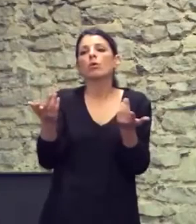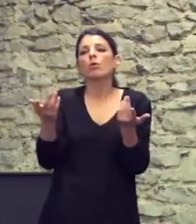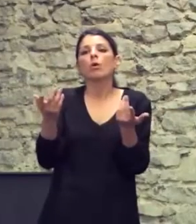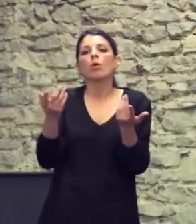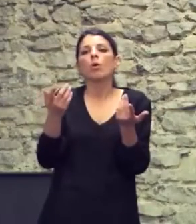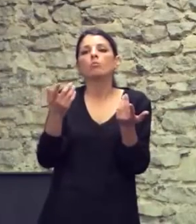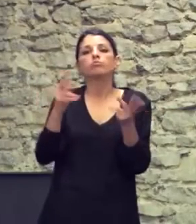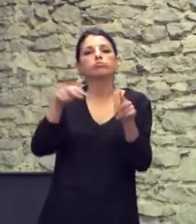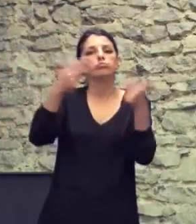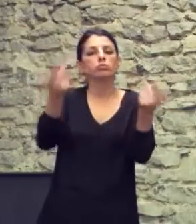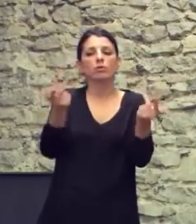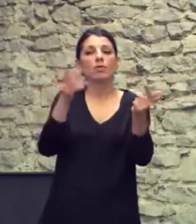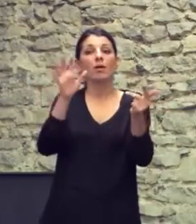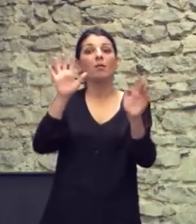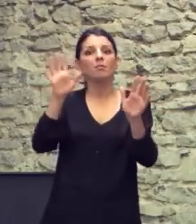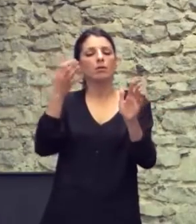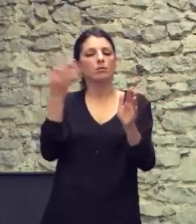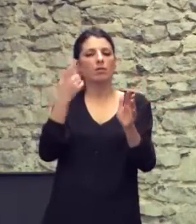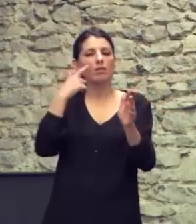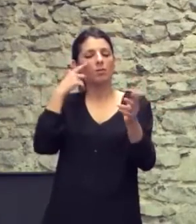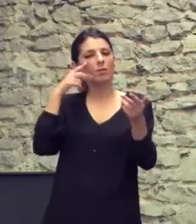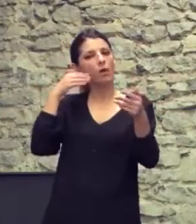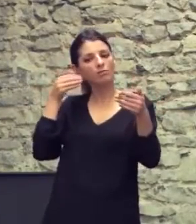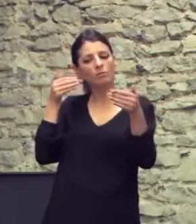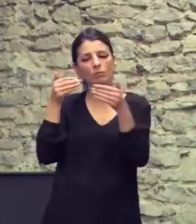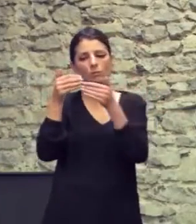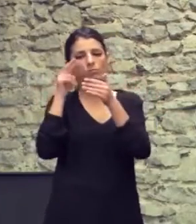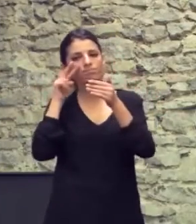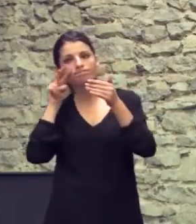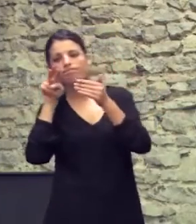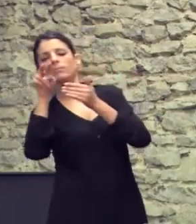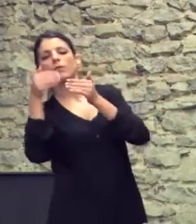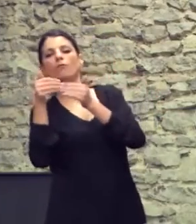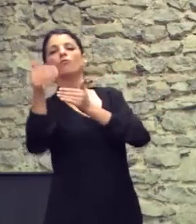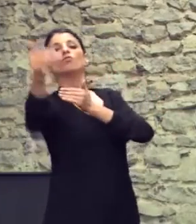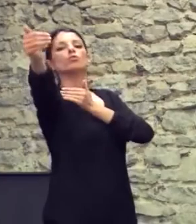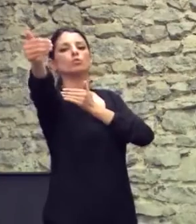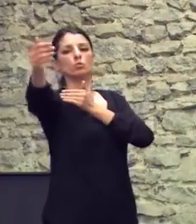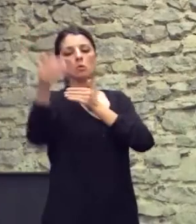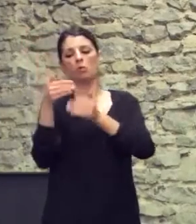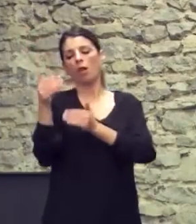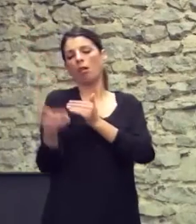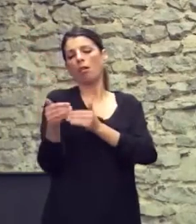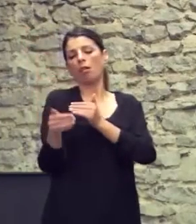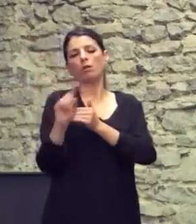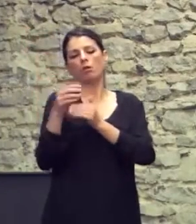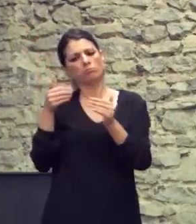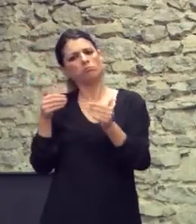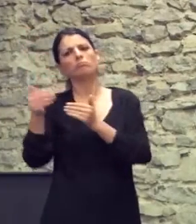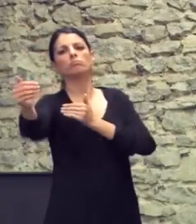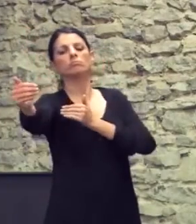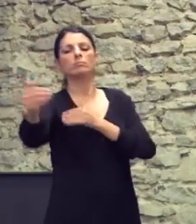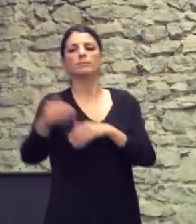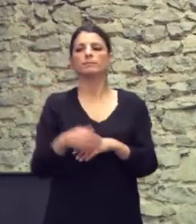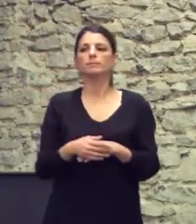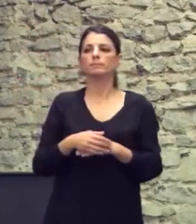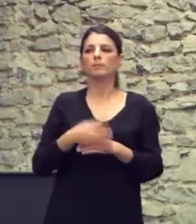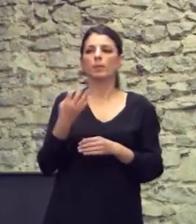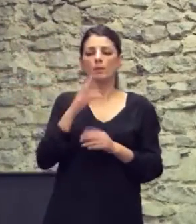baina jarri behar dugu begirada urrun. Izan behar gana, bestakit, ambizio hori eduki behar dugu, ez? Galdetu behar diogu gure